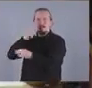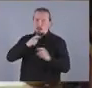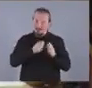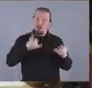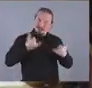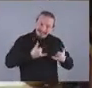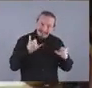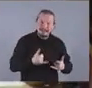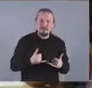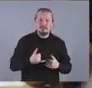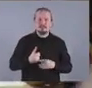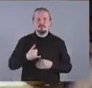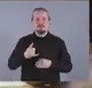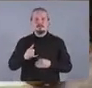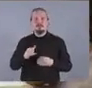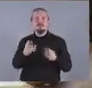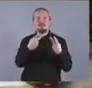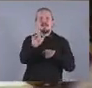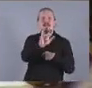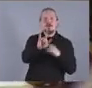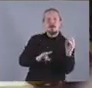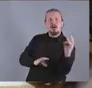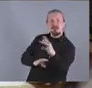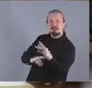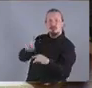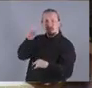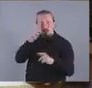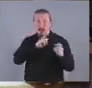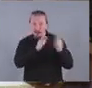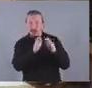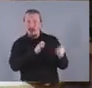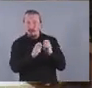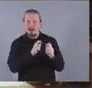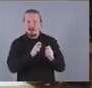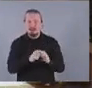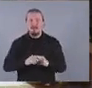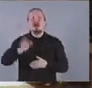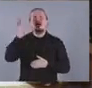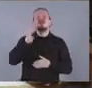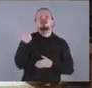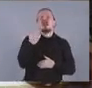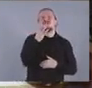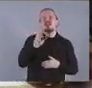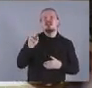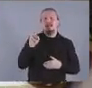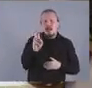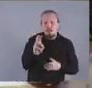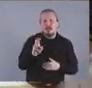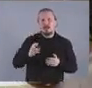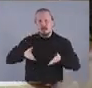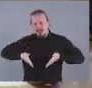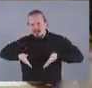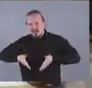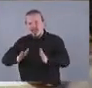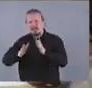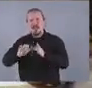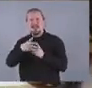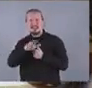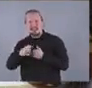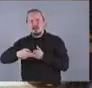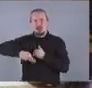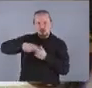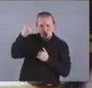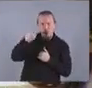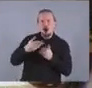renoncement avancés par la ville de Lille. Le tramway, dont il a été question tout à l'heure, le canal Seine-Nord, la coupe